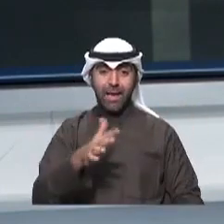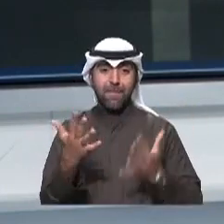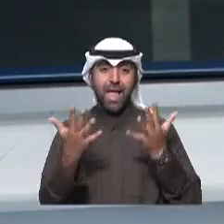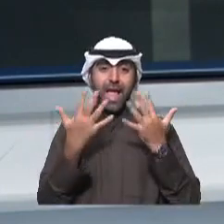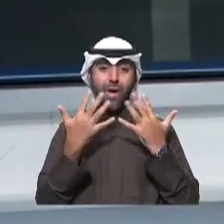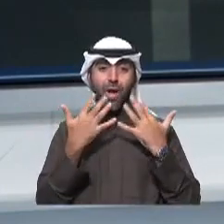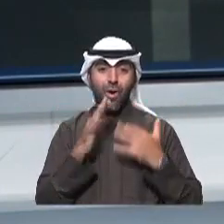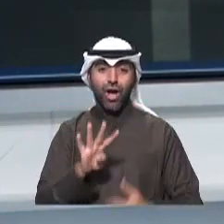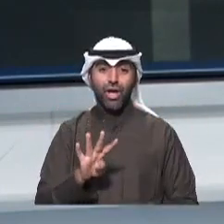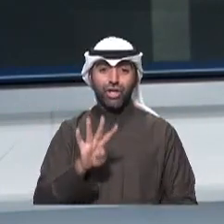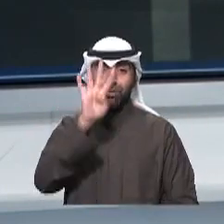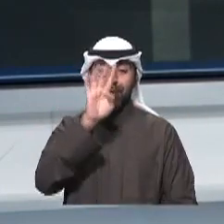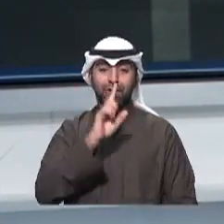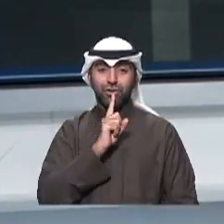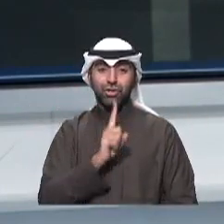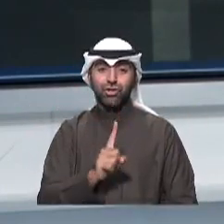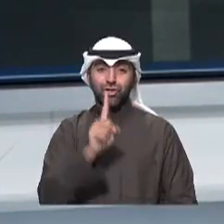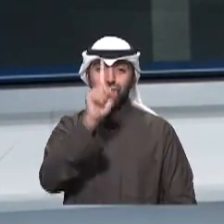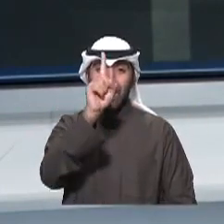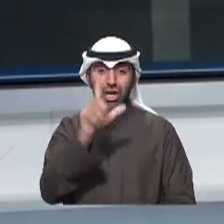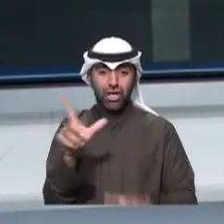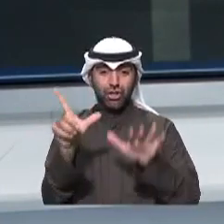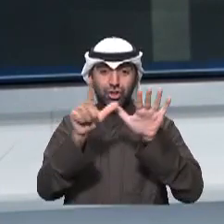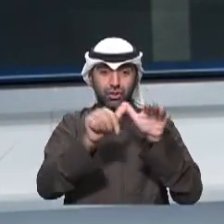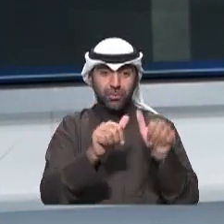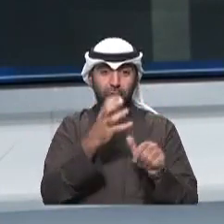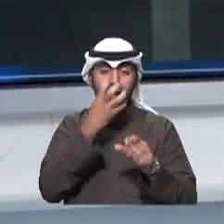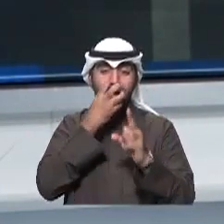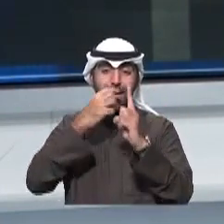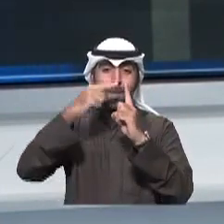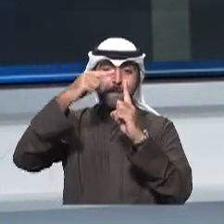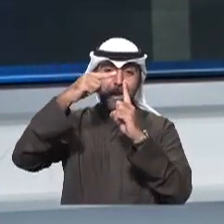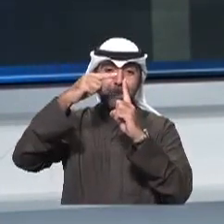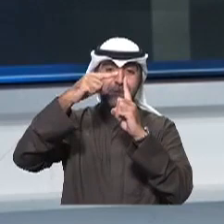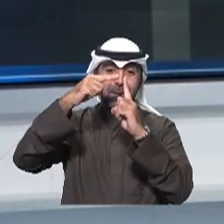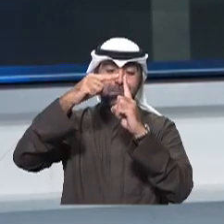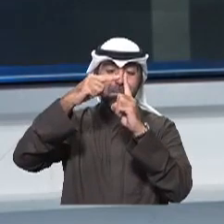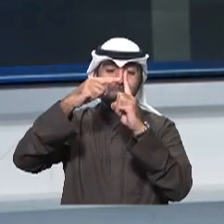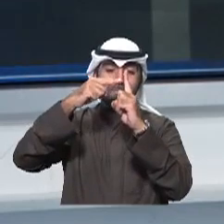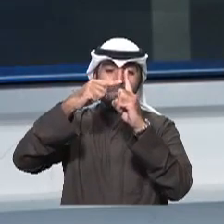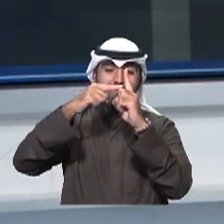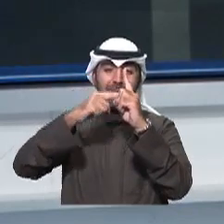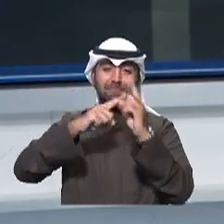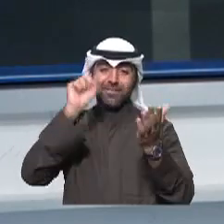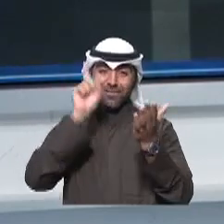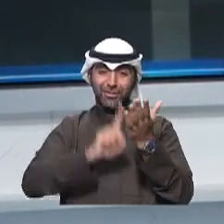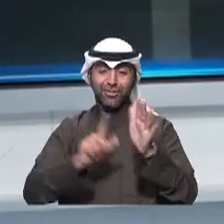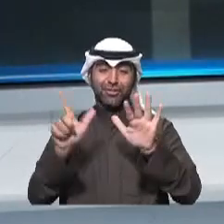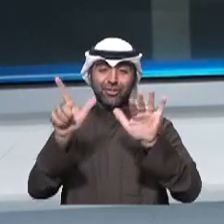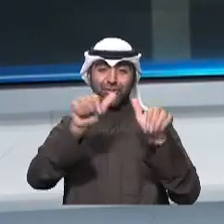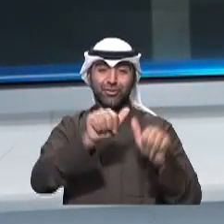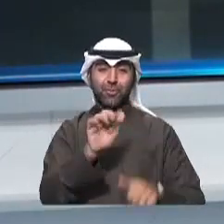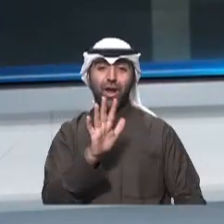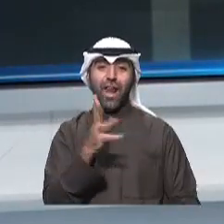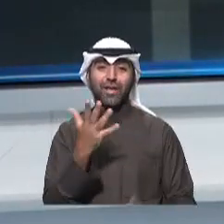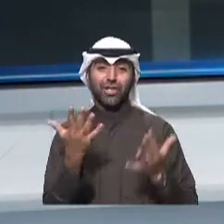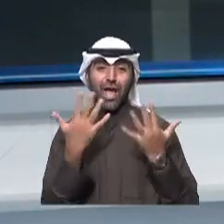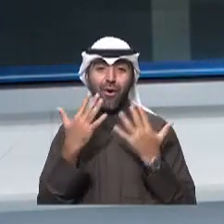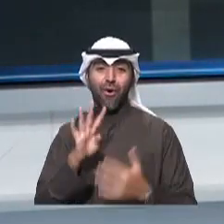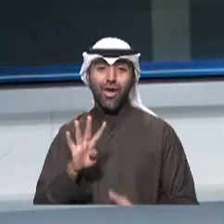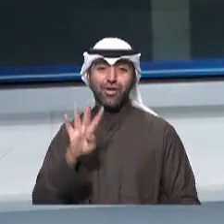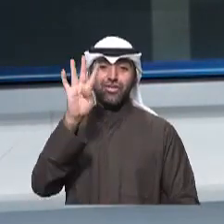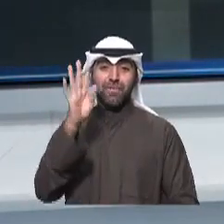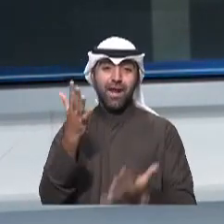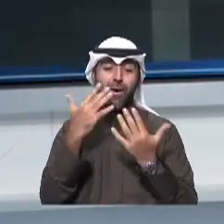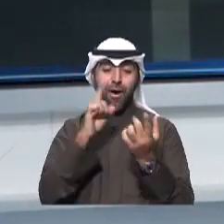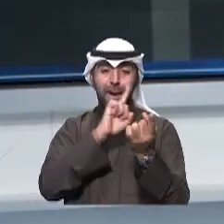المشاهدين خلال الأيام المقبلة ما دون المعدل الطبيعي إلى 3 و4 درجات مئوية، العظمى المتوقعة ما بين